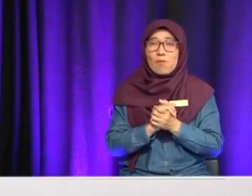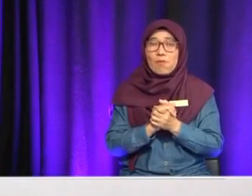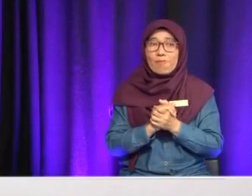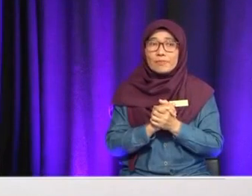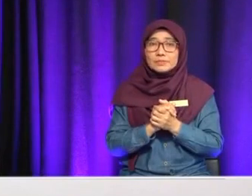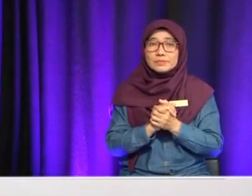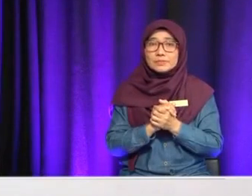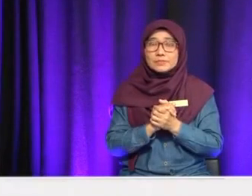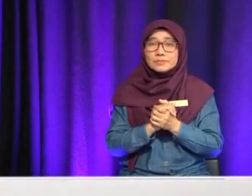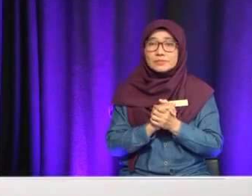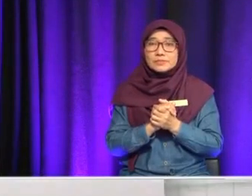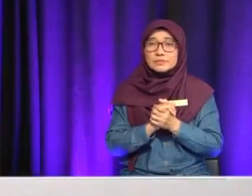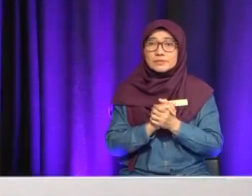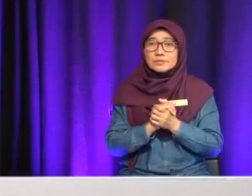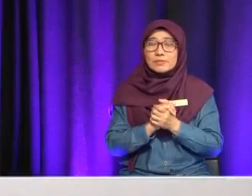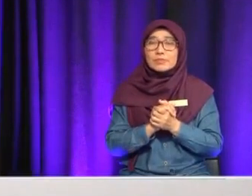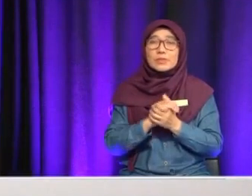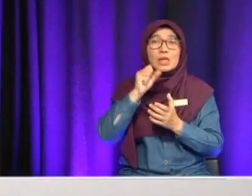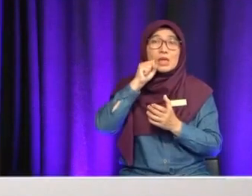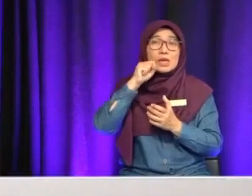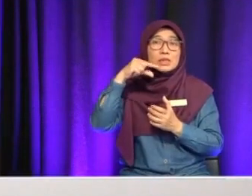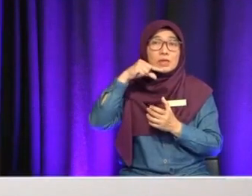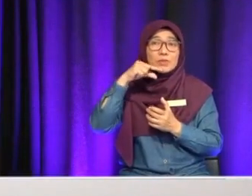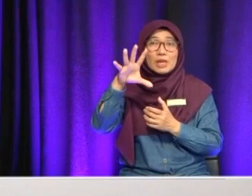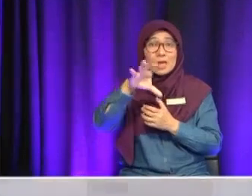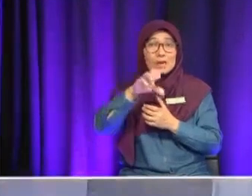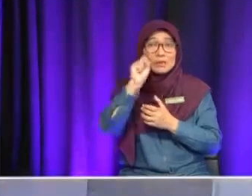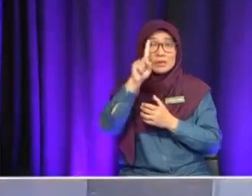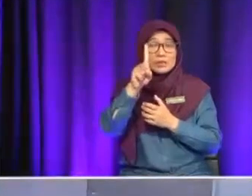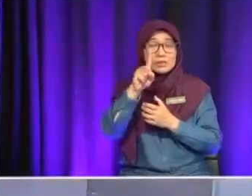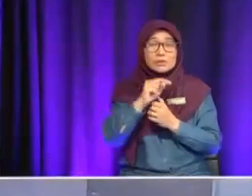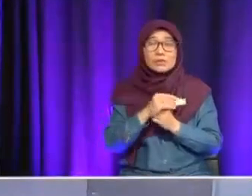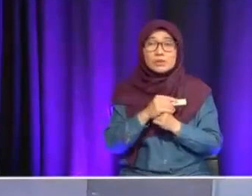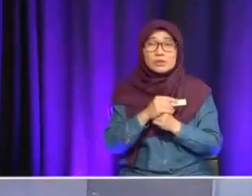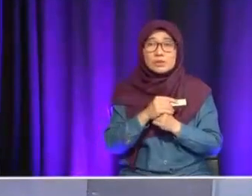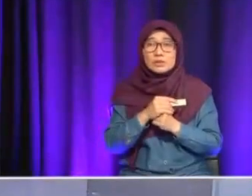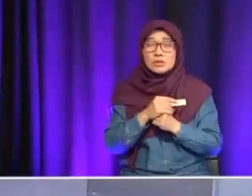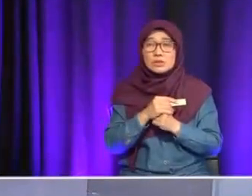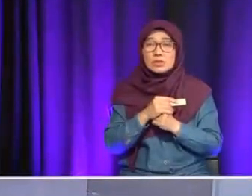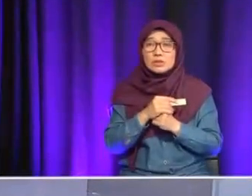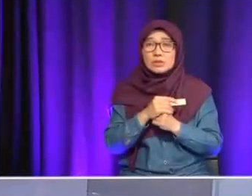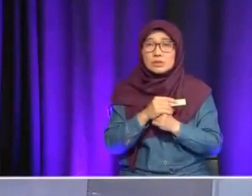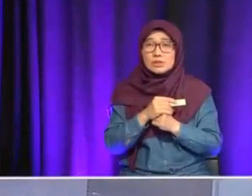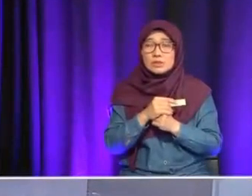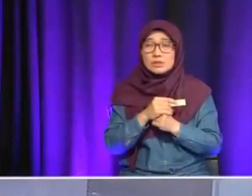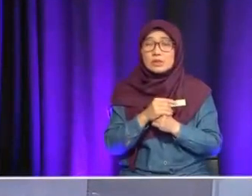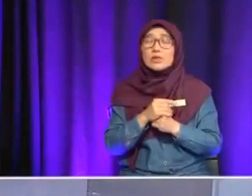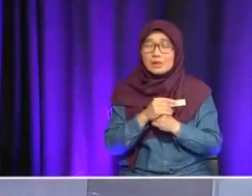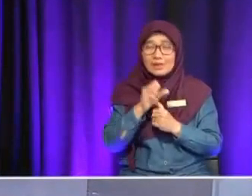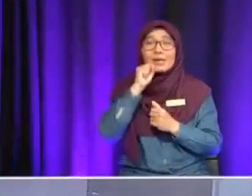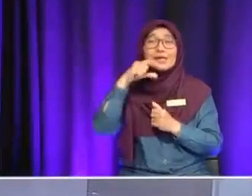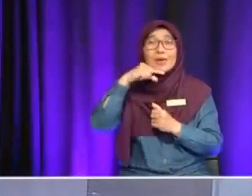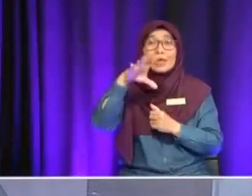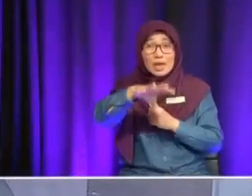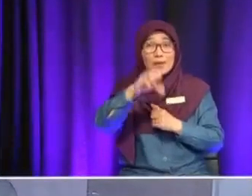Syafiqah kena minta, Ustazah nak minta tolong Syafiqah undi dulu soalan. Kiranya Hafiz akan pilih dulu kan Ustazah? Ya, bukan Hafiz pilih, Syafiqah. Oh, Syafiqah pilih kan?